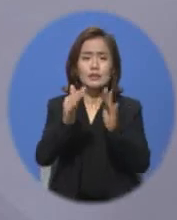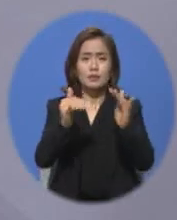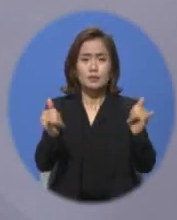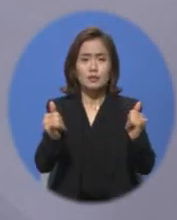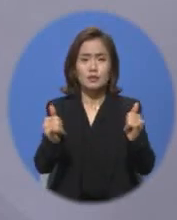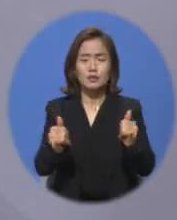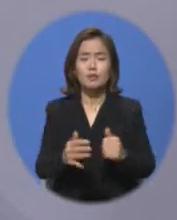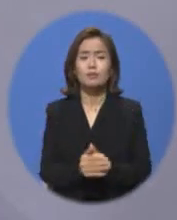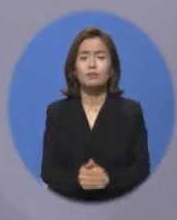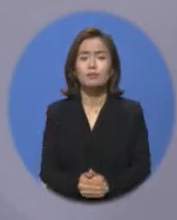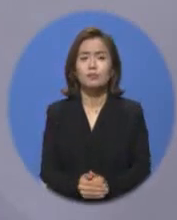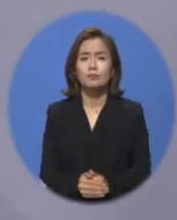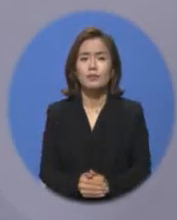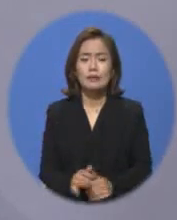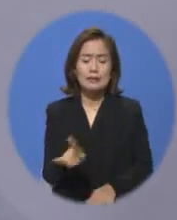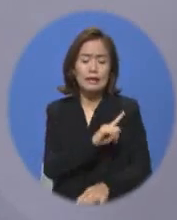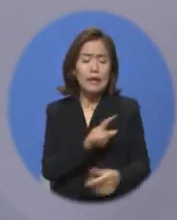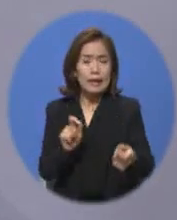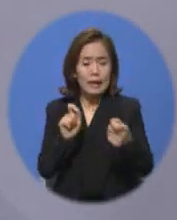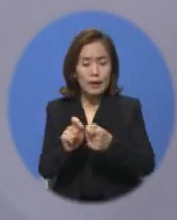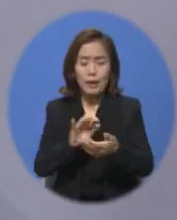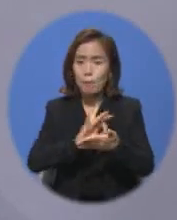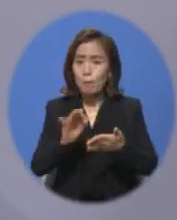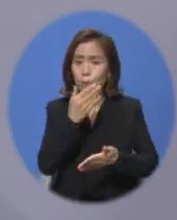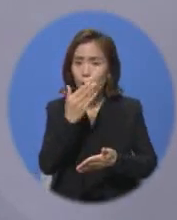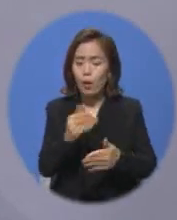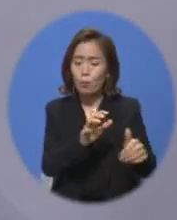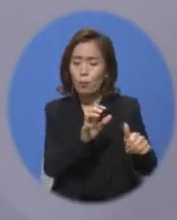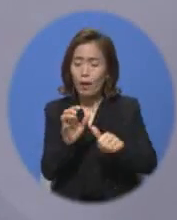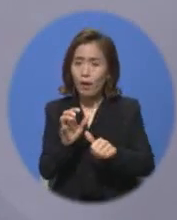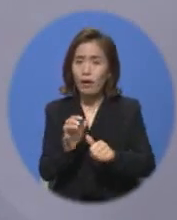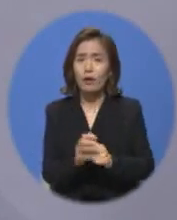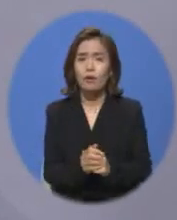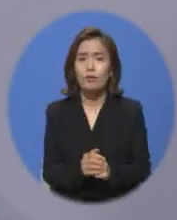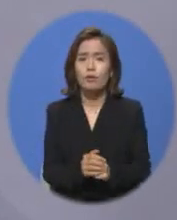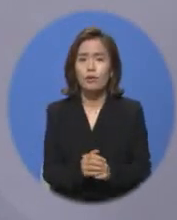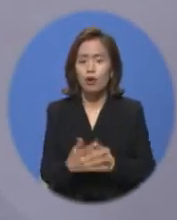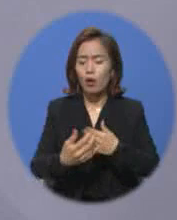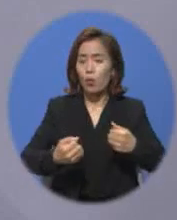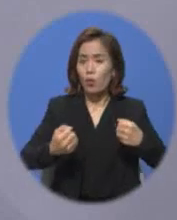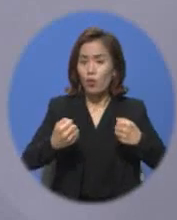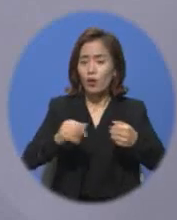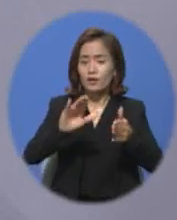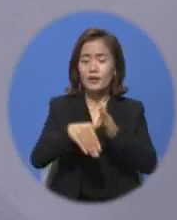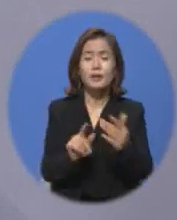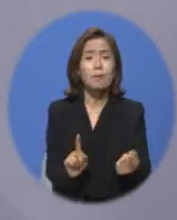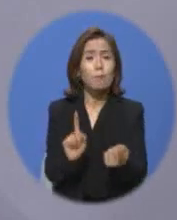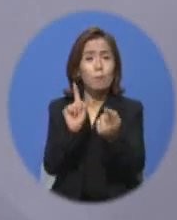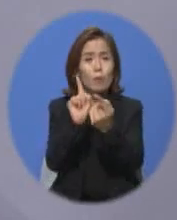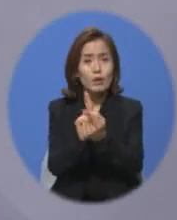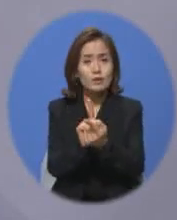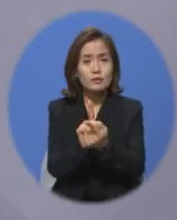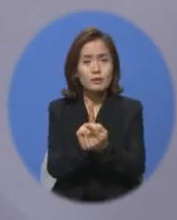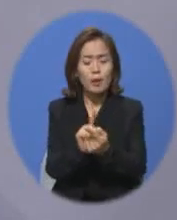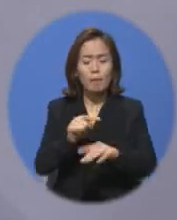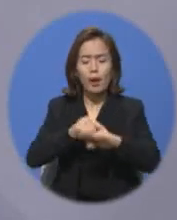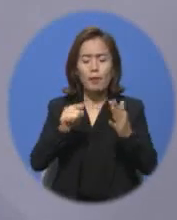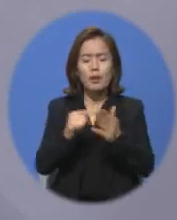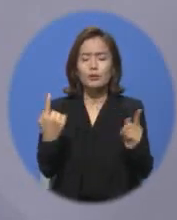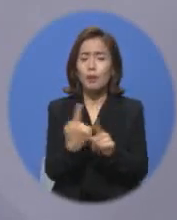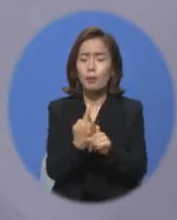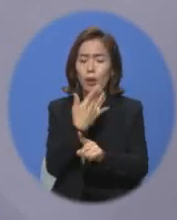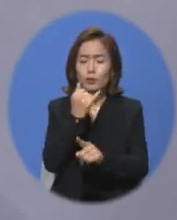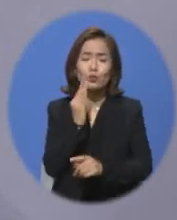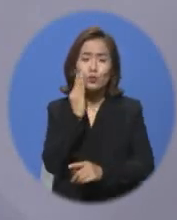는 광주역을모든 시민이쉽게접근하고이용할수있는녹지공간,즉100세시대를살아가는우리사회에서 치유의장소로만들어야한다